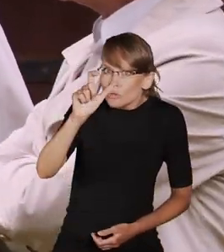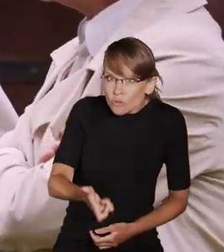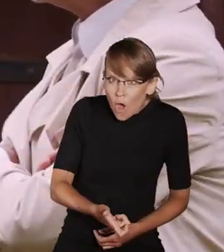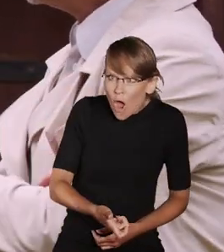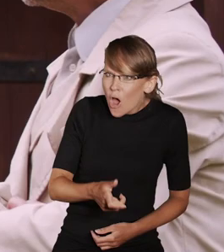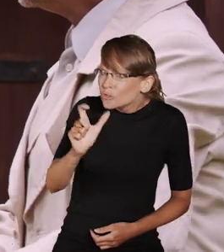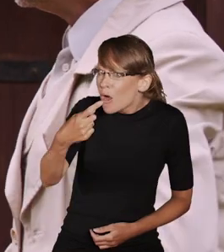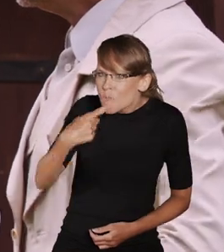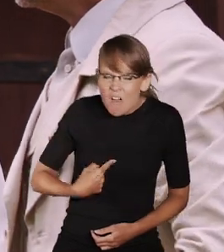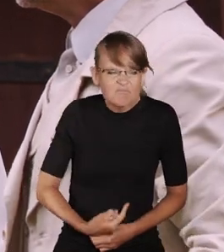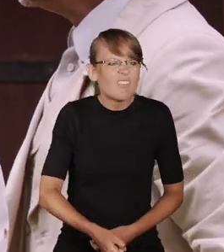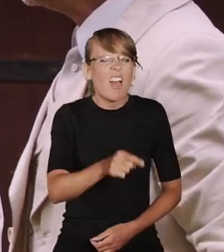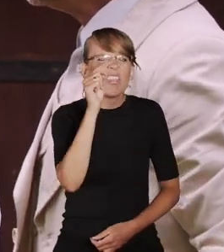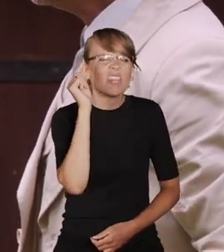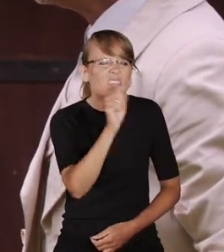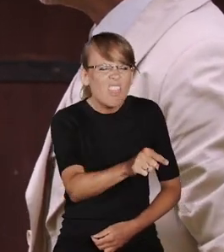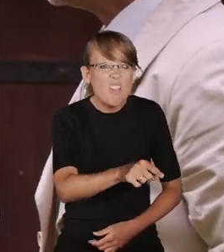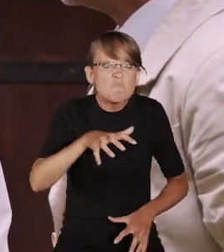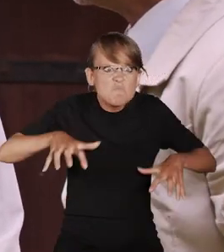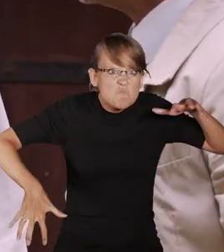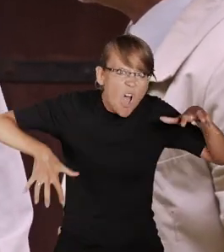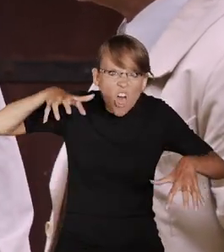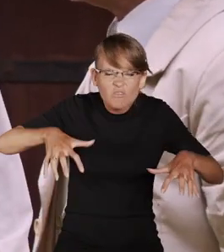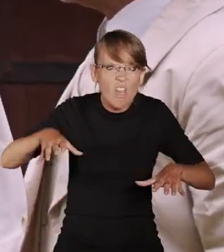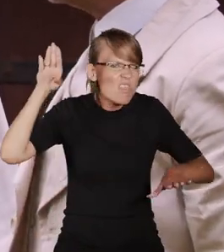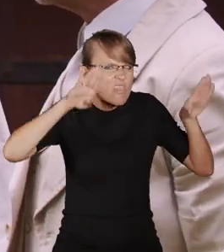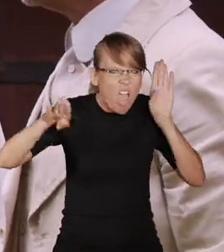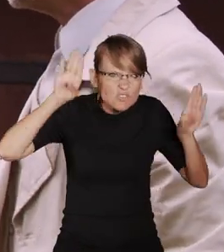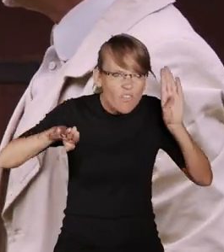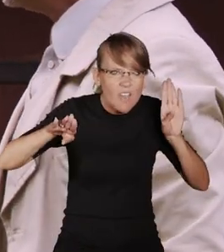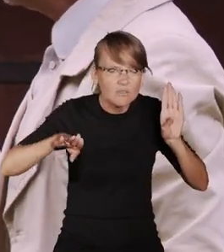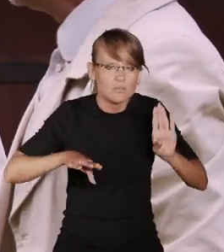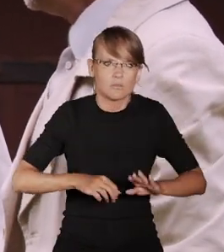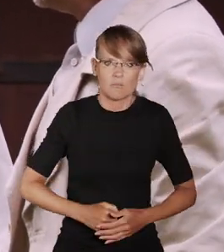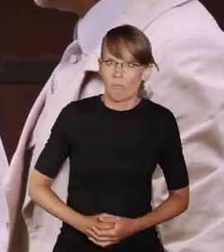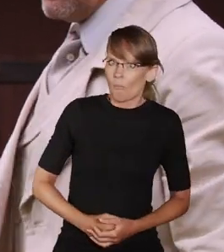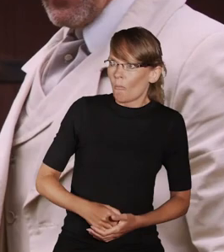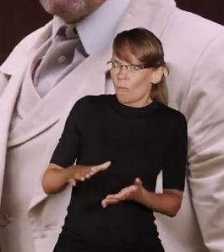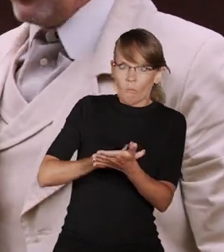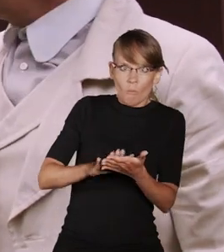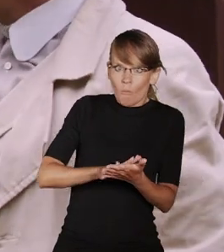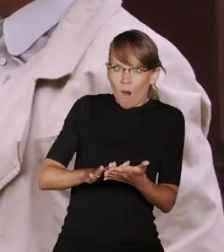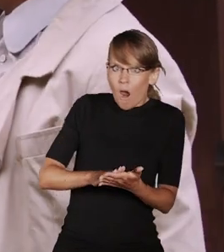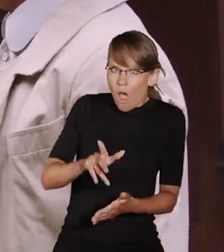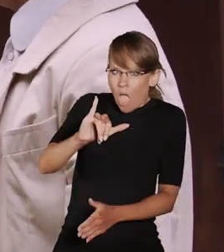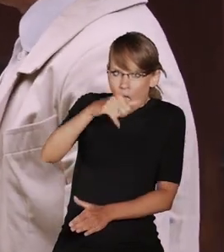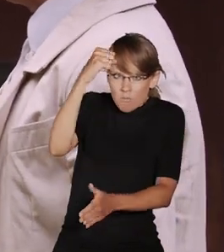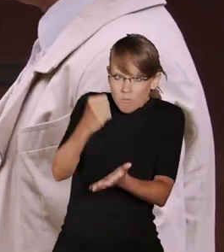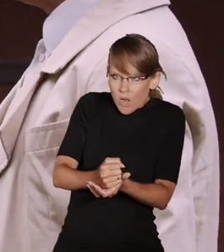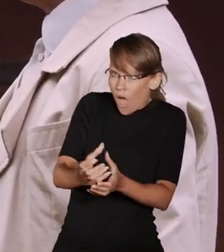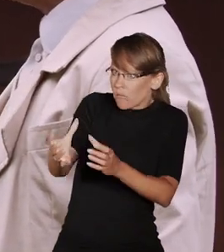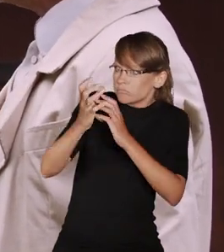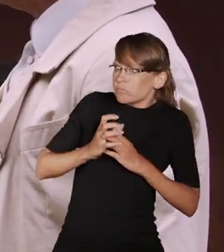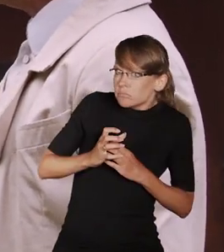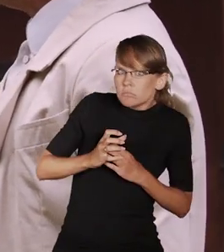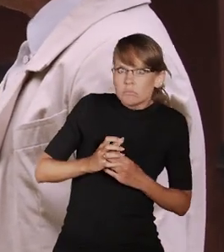Żołdak nieokrzesany. Potwór. Niedźwiedź. Co? Jak pani powiedziała? Że